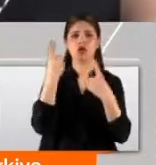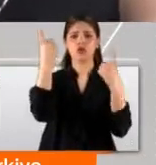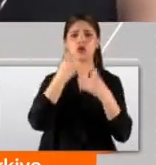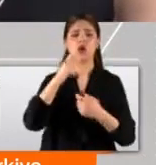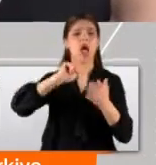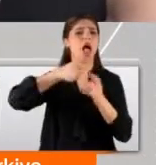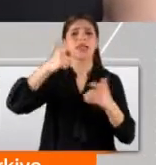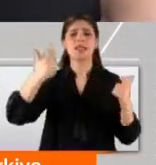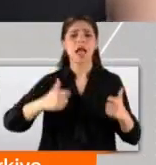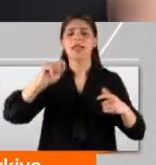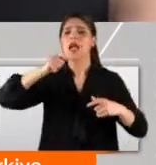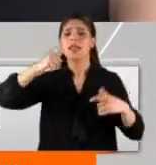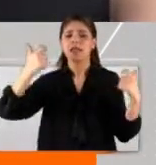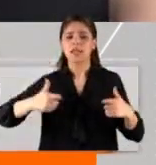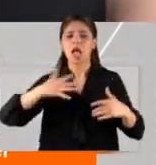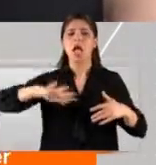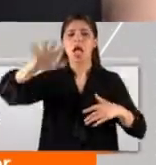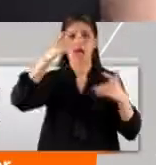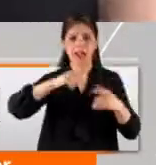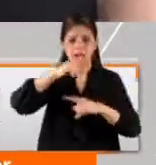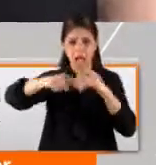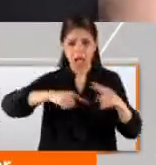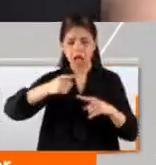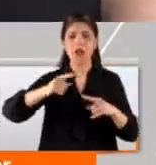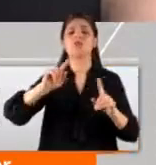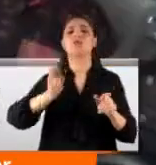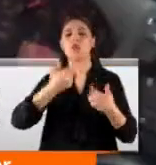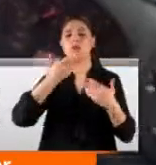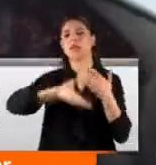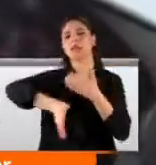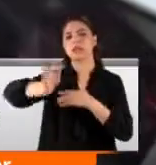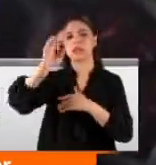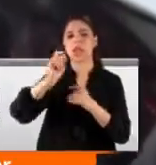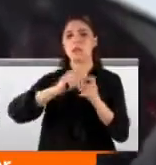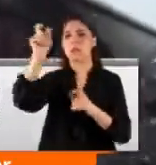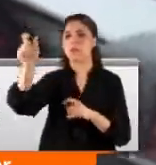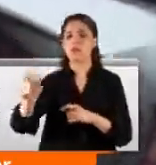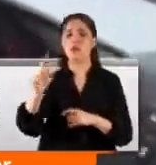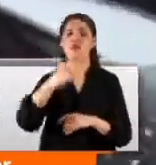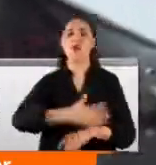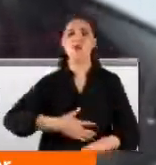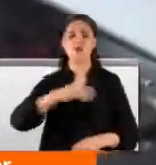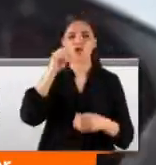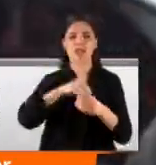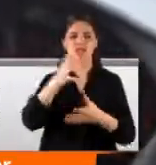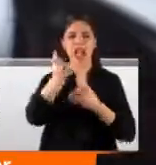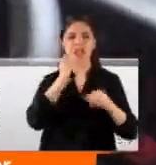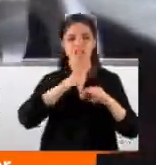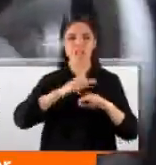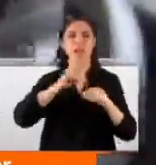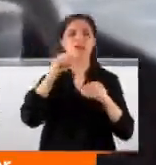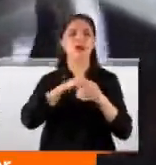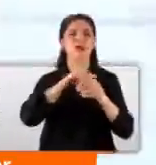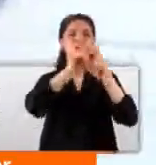sordu. Dedi, her yeri aradı, baktı, sonra çekti gitti dedi. Burçin Ödül Bursa'da alışveriş yapmak için bir